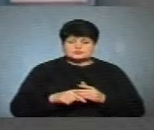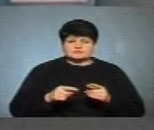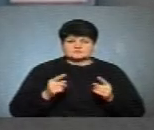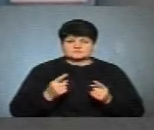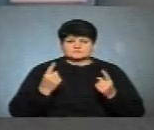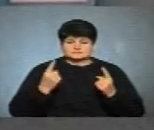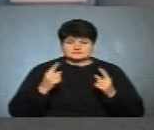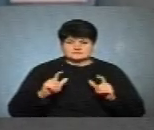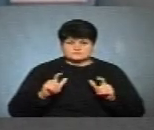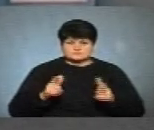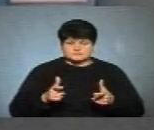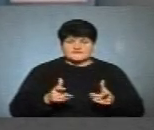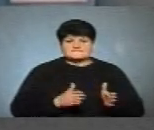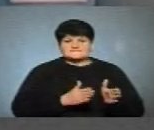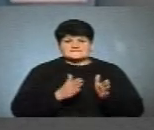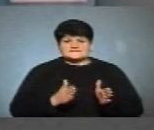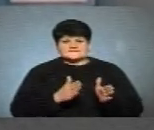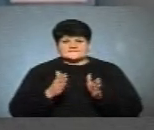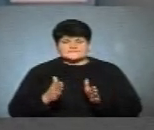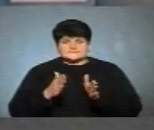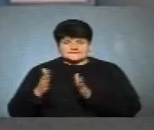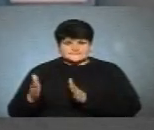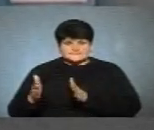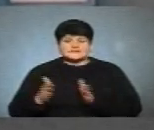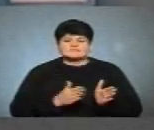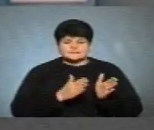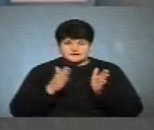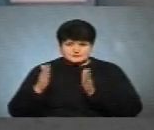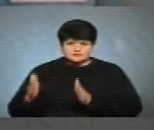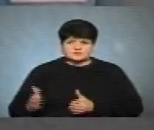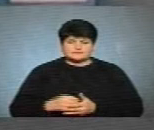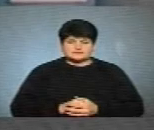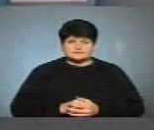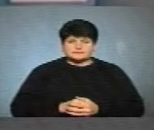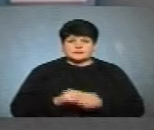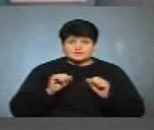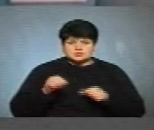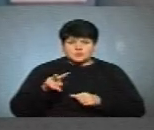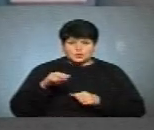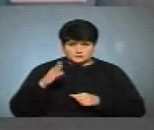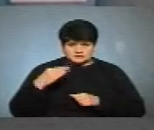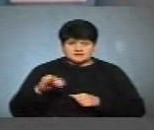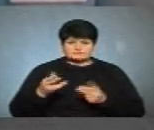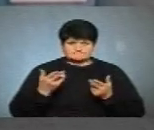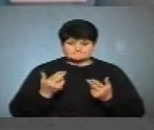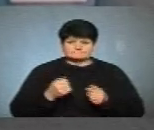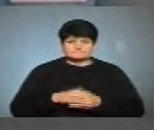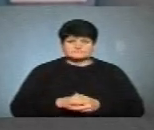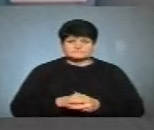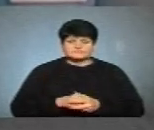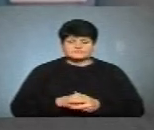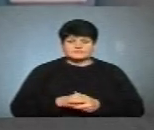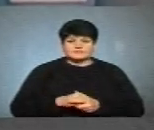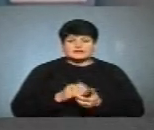наразі відміняється або пересовується? Він пересовується, я бачу. Можливо, на лютий, так? Повернемося до...